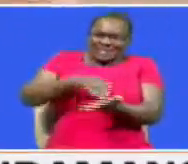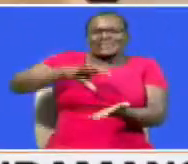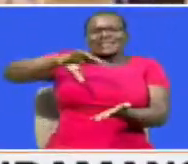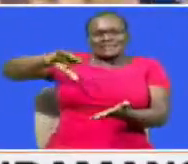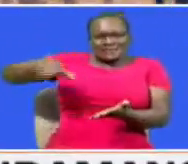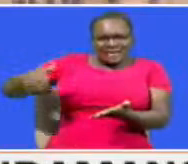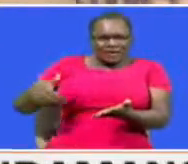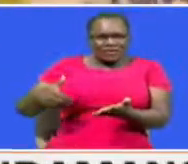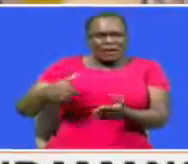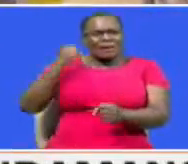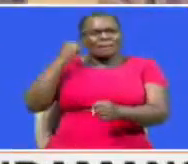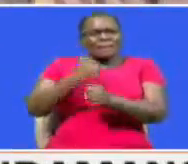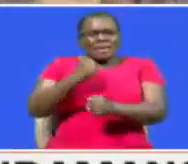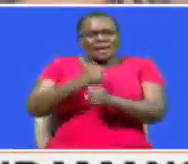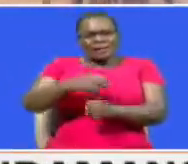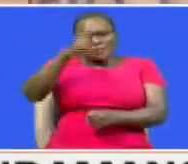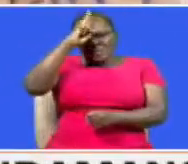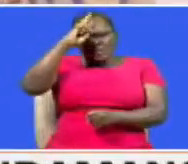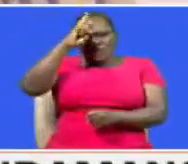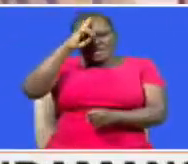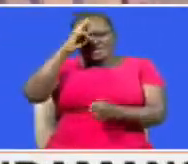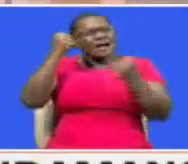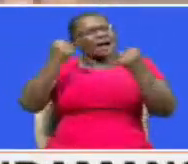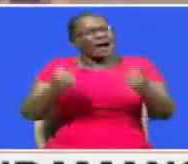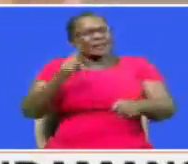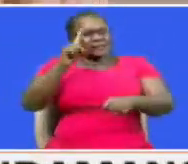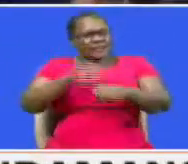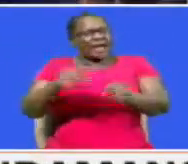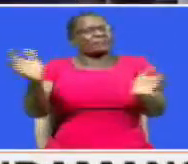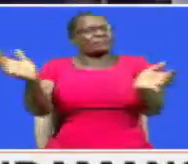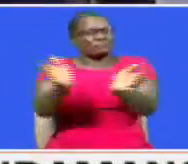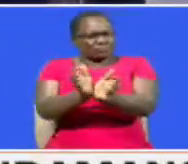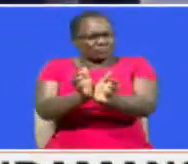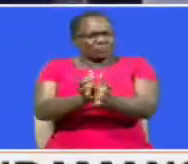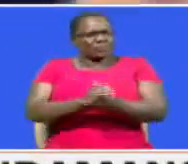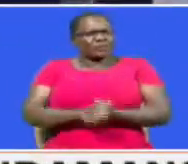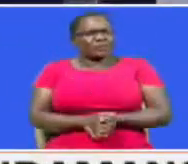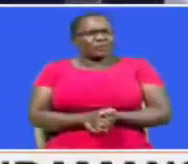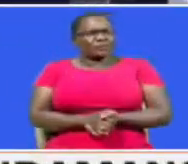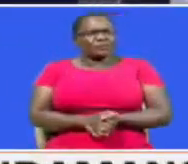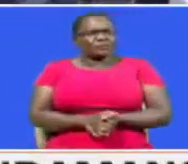Nairobi, hatua iliyowapa maafisa wa polisi wakati mgumu kumkamata.